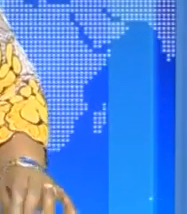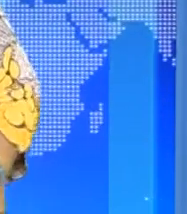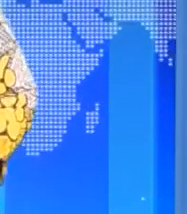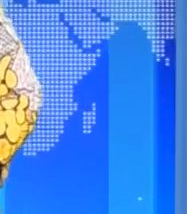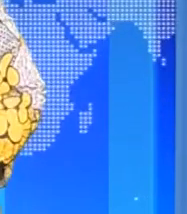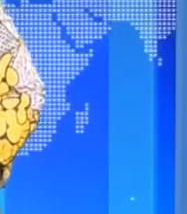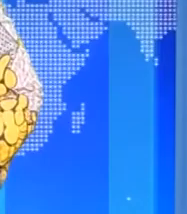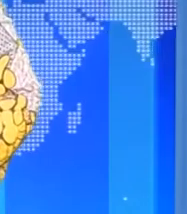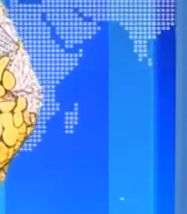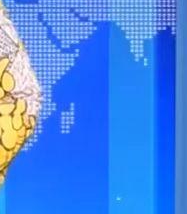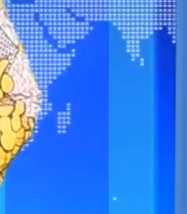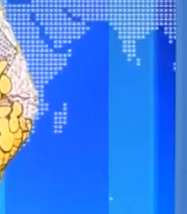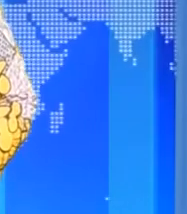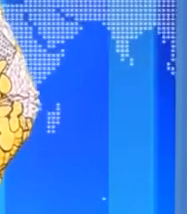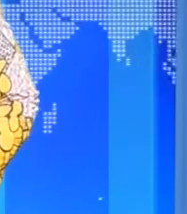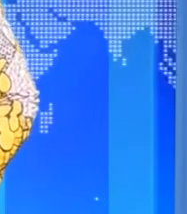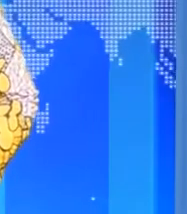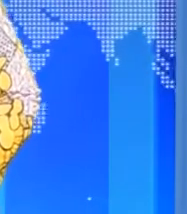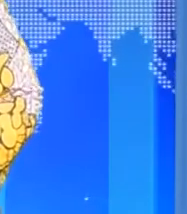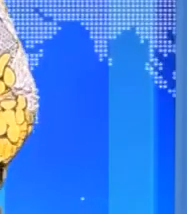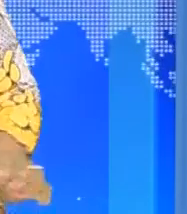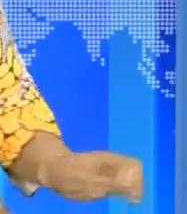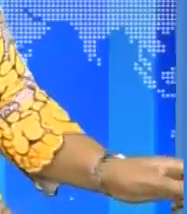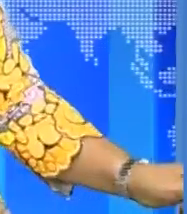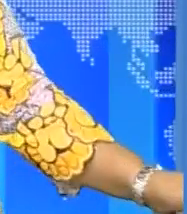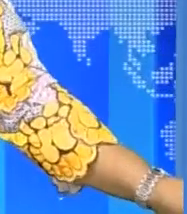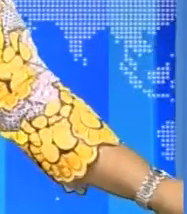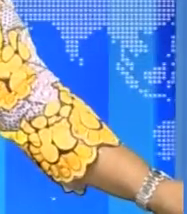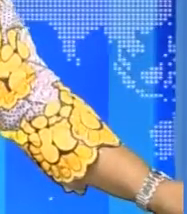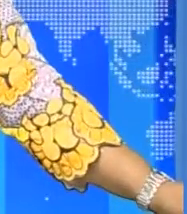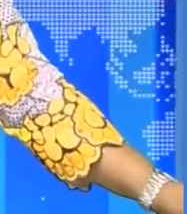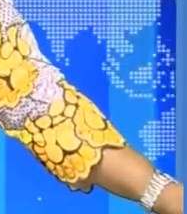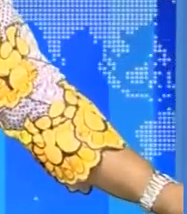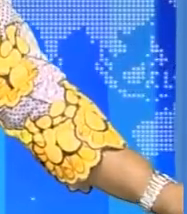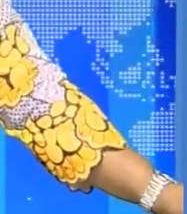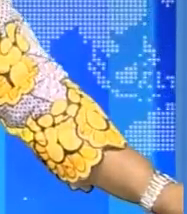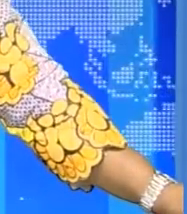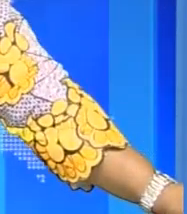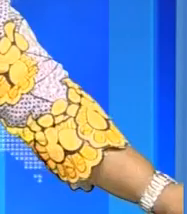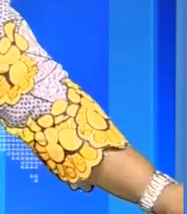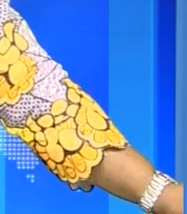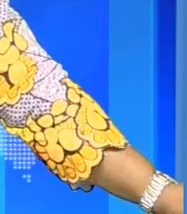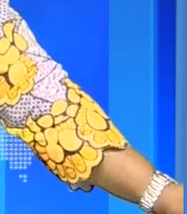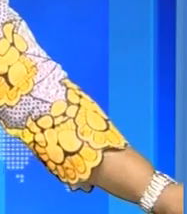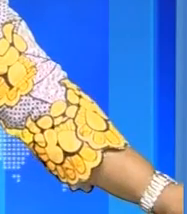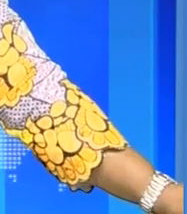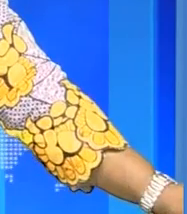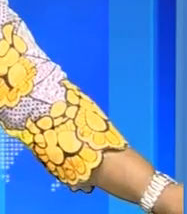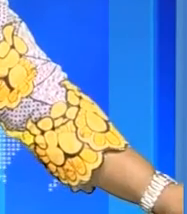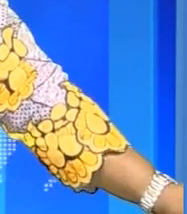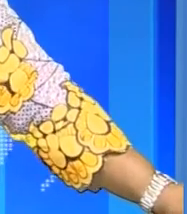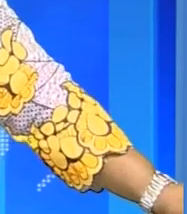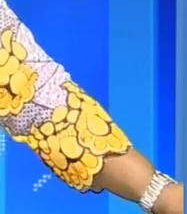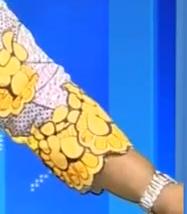Indele. Eh bien, l'éthique professionnelle, la déontologie et la dépénalisation des délits de presse étaient au